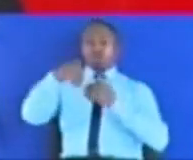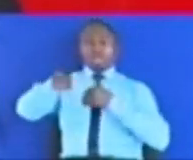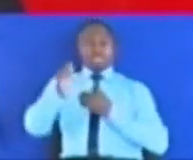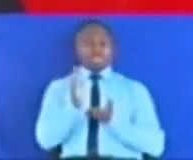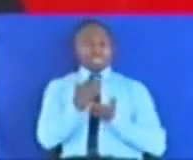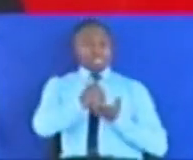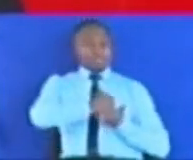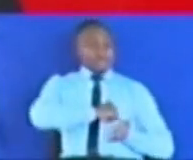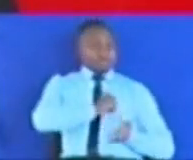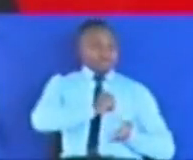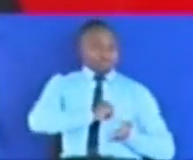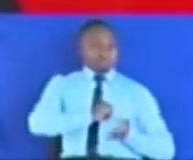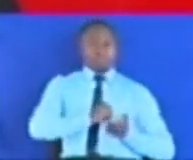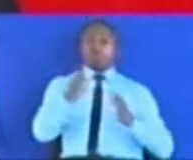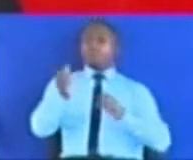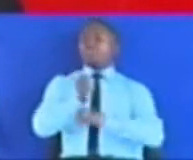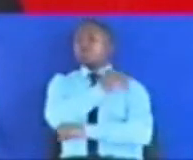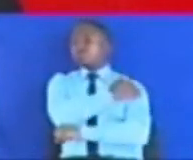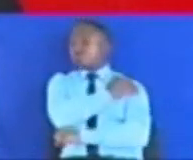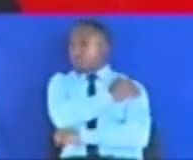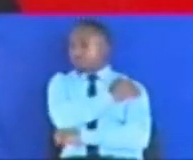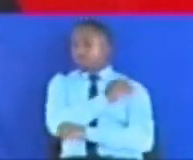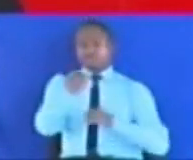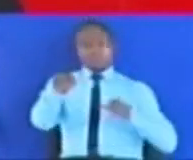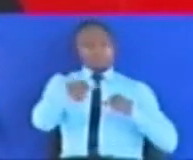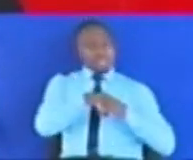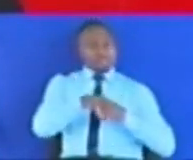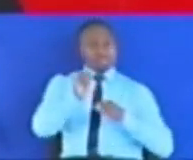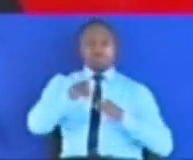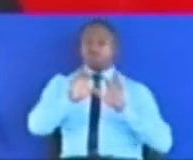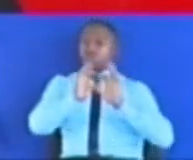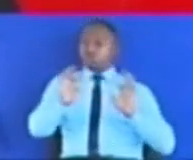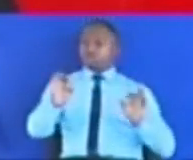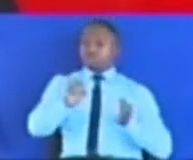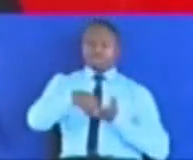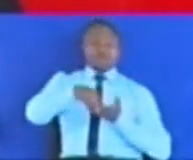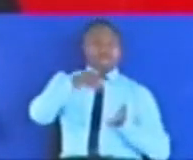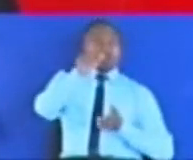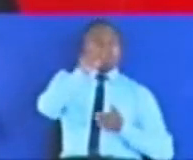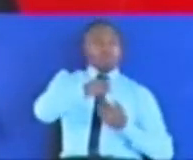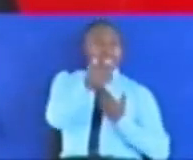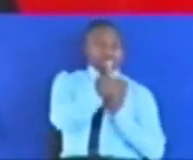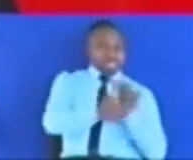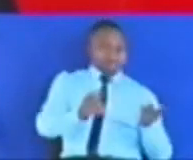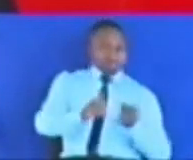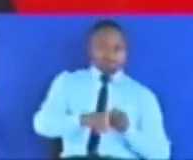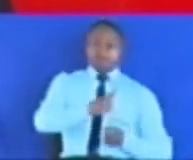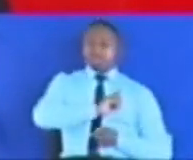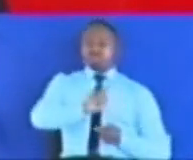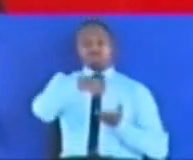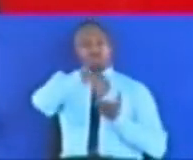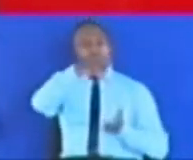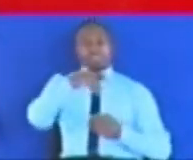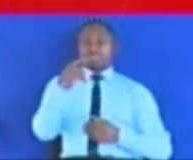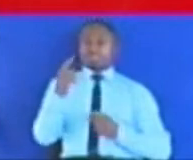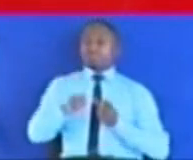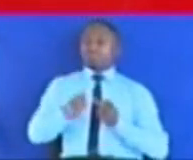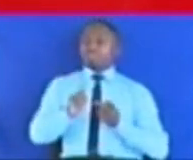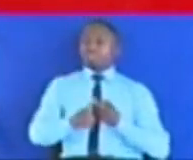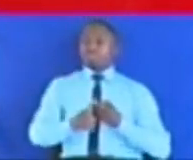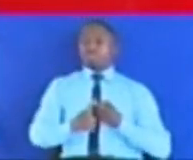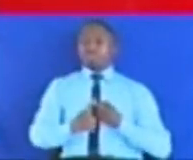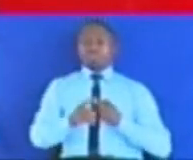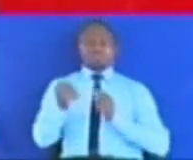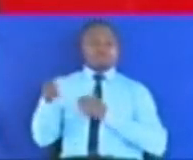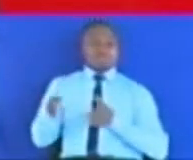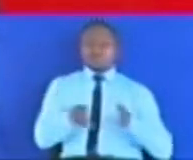private sector waweze kuhudumiwa, bima ambayo itakuwa ina tija kwa maslahi ya mwananchi na sio kwa maslahi ya taifa ya labda